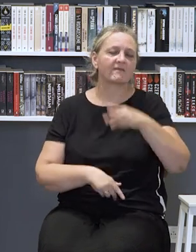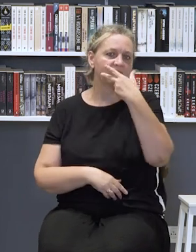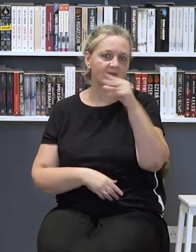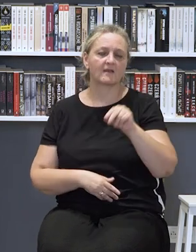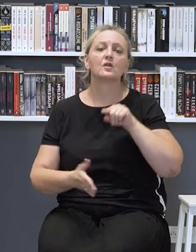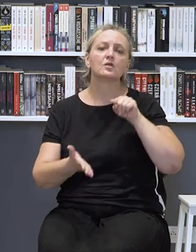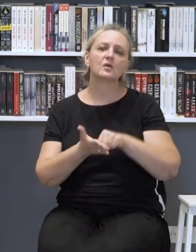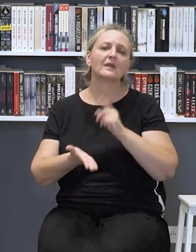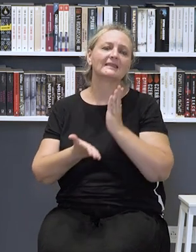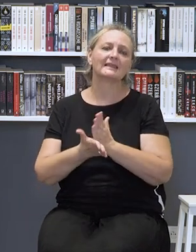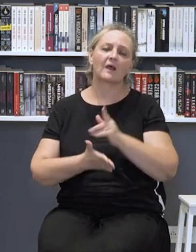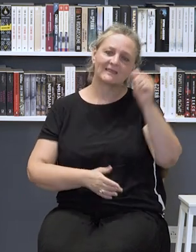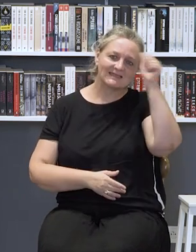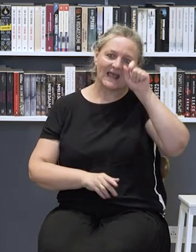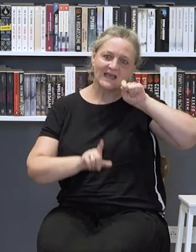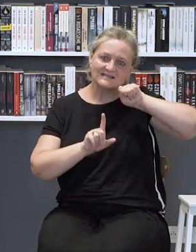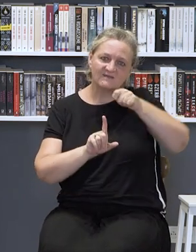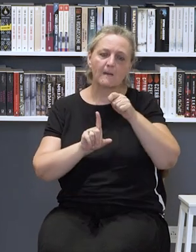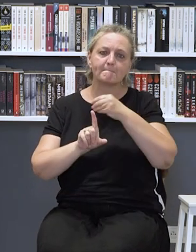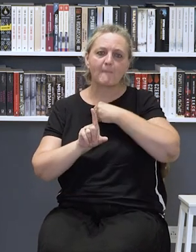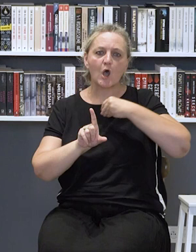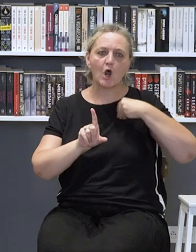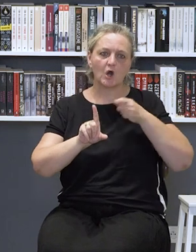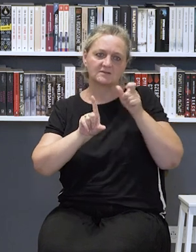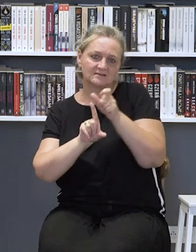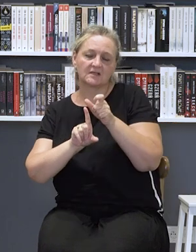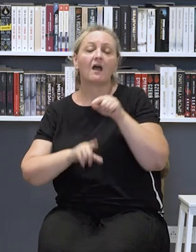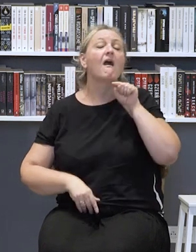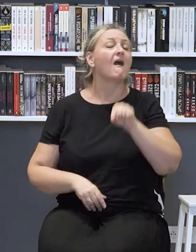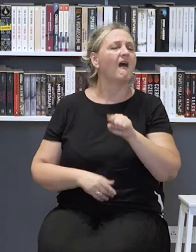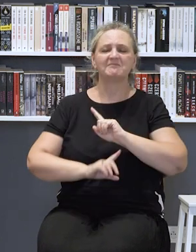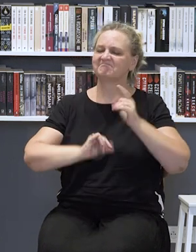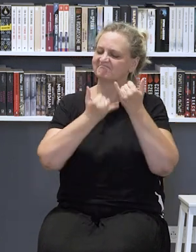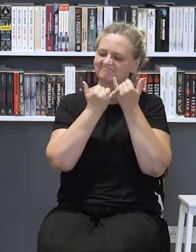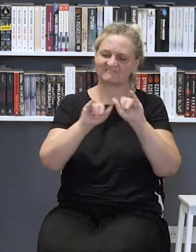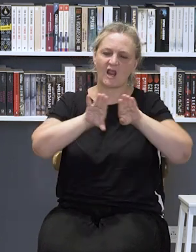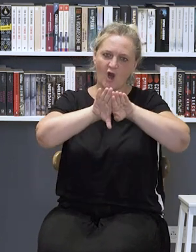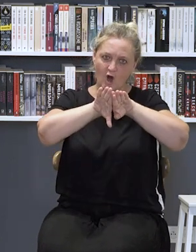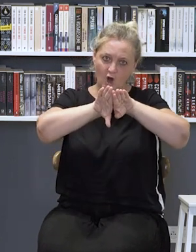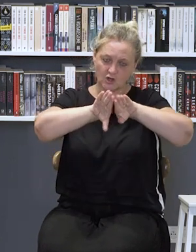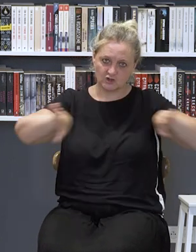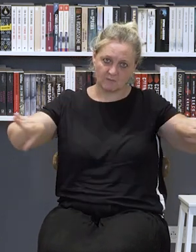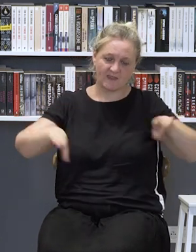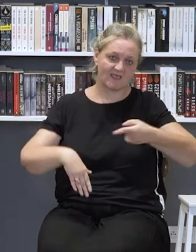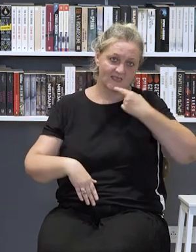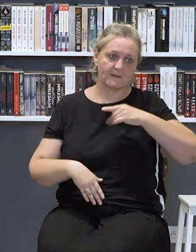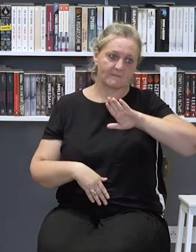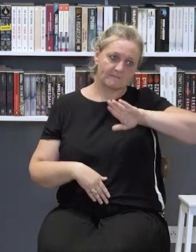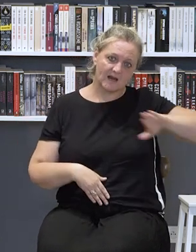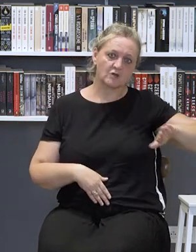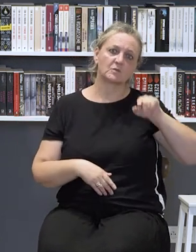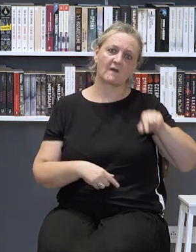On tylko w nazwie ma słowo polski. To jest zupełnie osobny, odrębny język, który ma